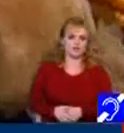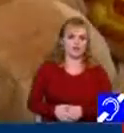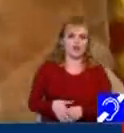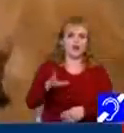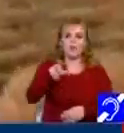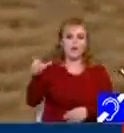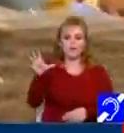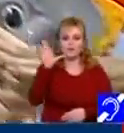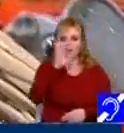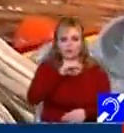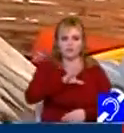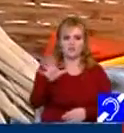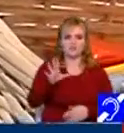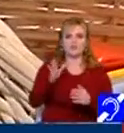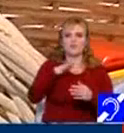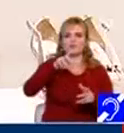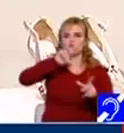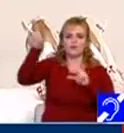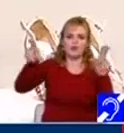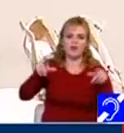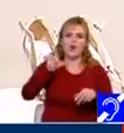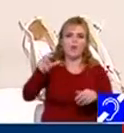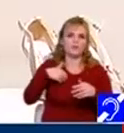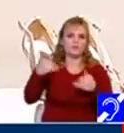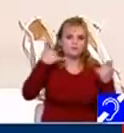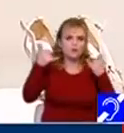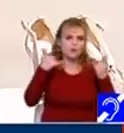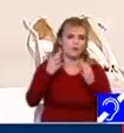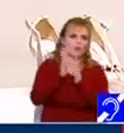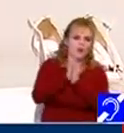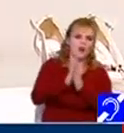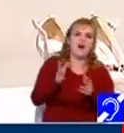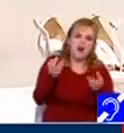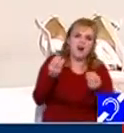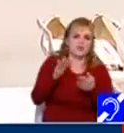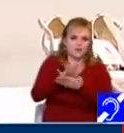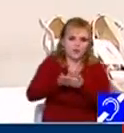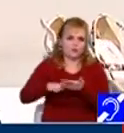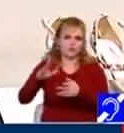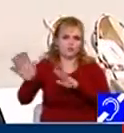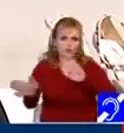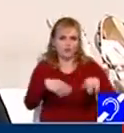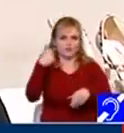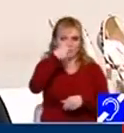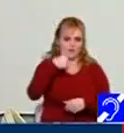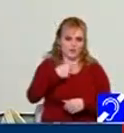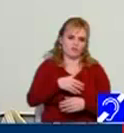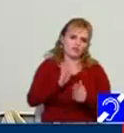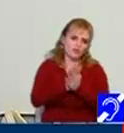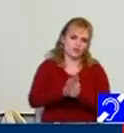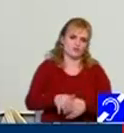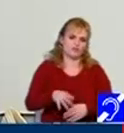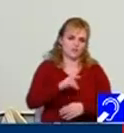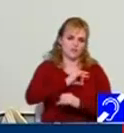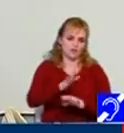plecați și mulți m-au rugat, dar nu mai prelungiți și după sărbători, și atunci am zis neapărat facem și după sărbători toată luna ianuarie. Cine